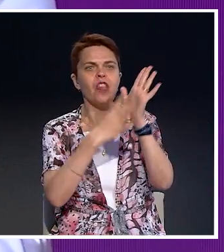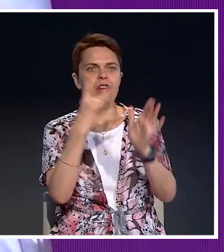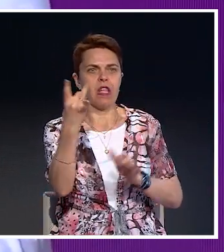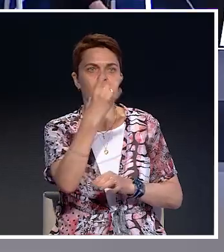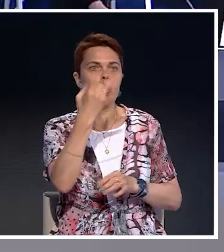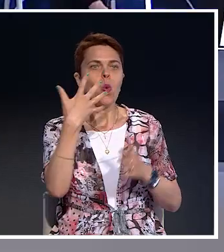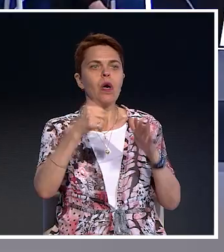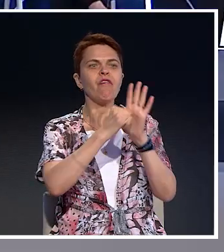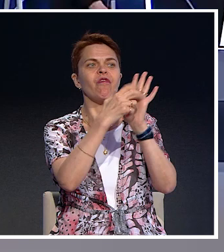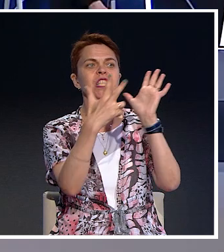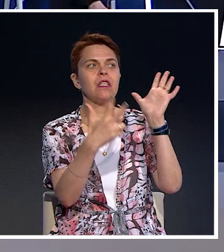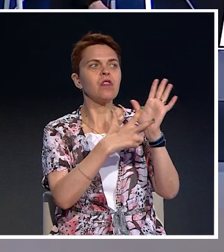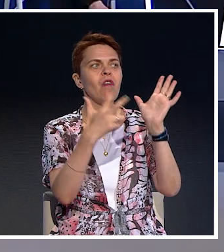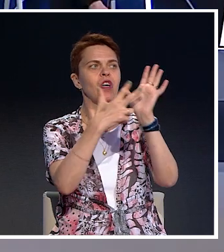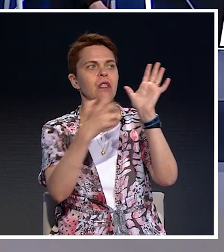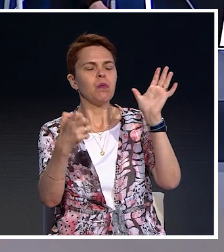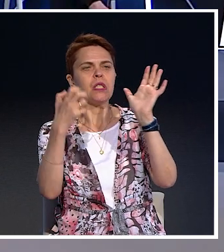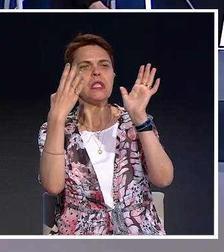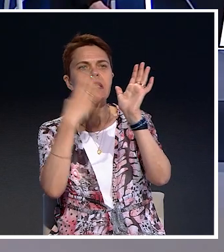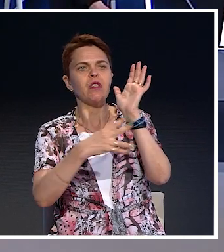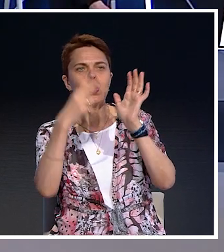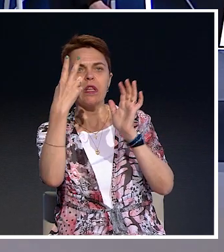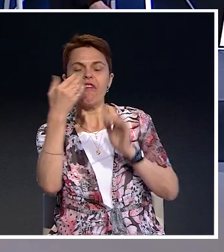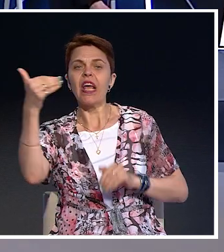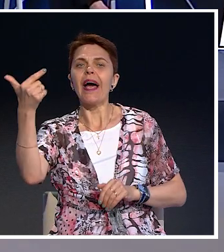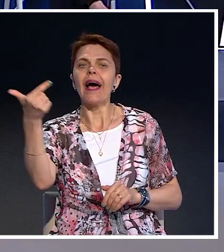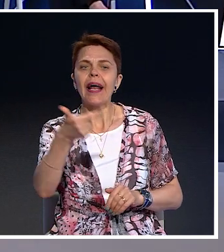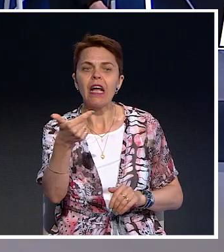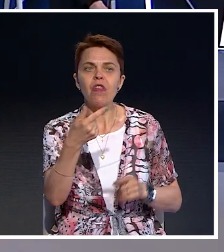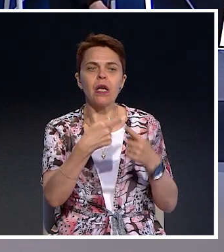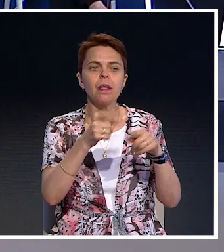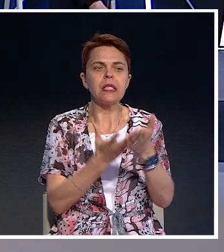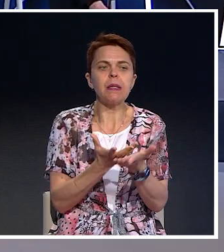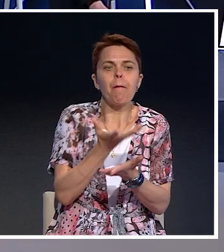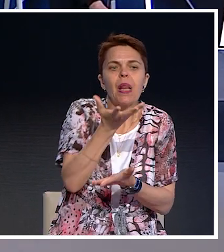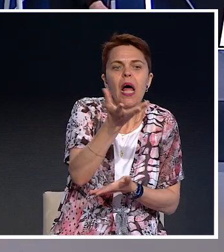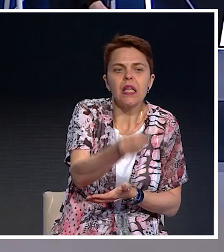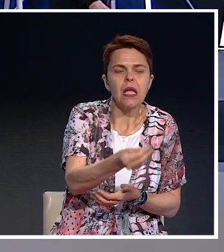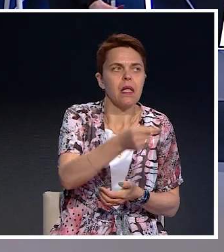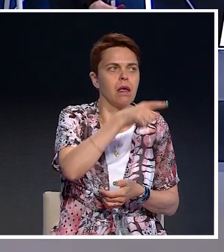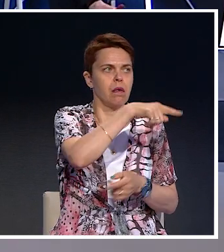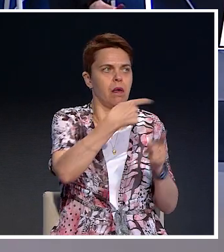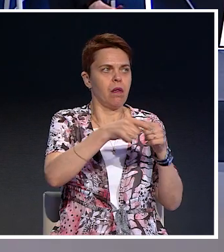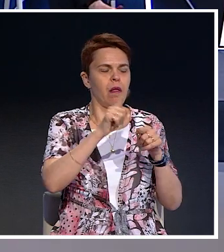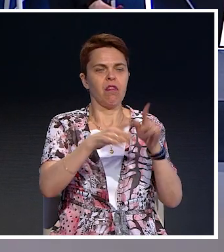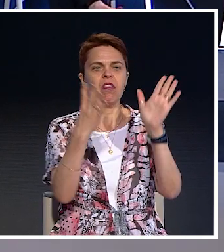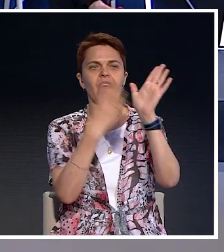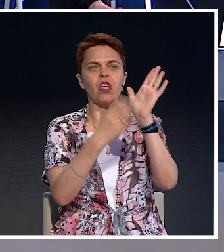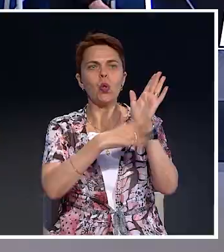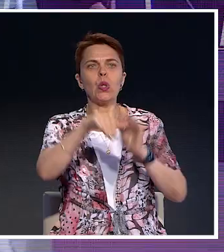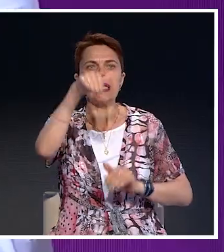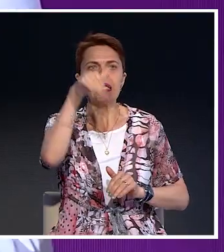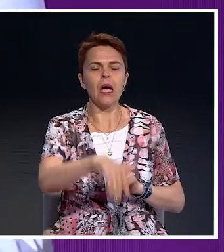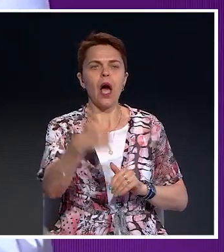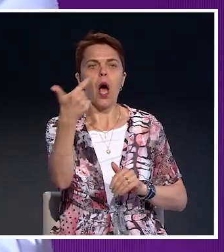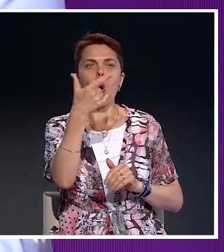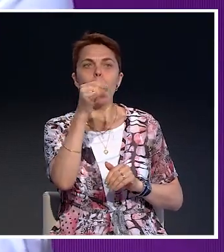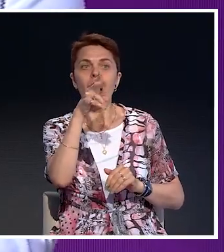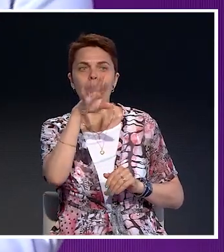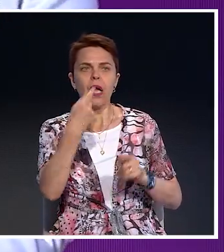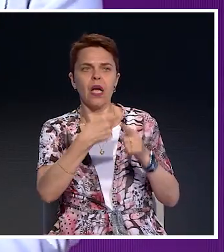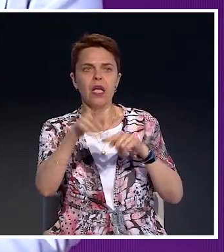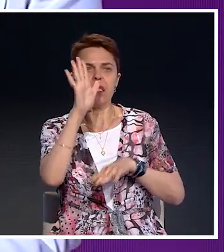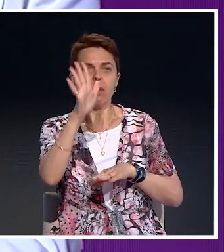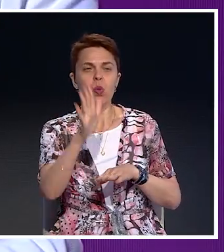Тому 18 тисяч 892 гривні – це сума, яку сплатить партія за кожні 90 тисяч виборців в громадах. Якщо